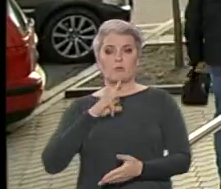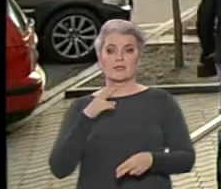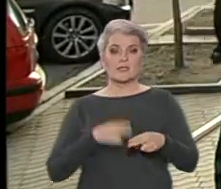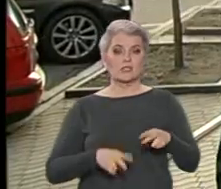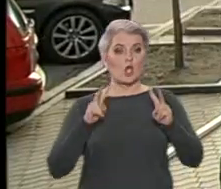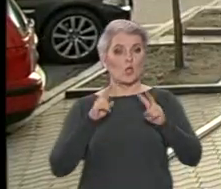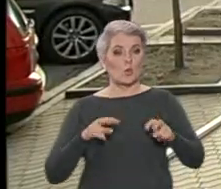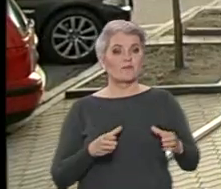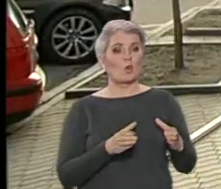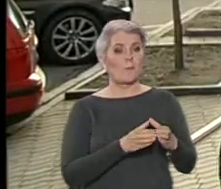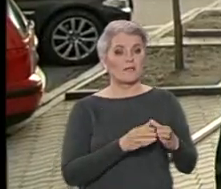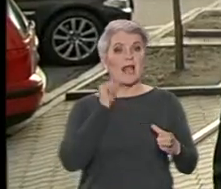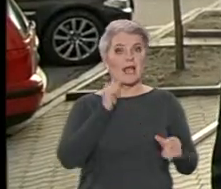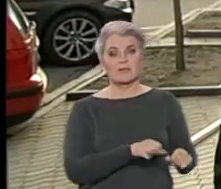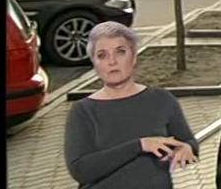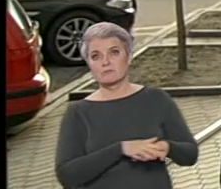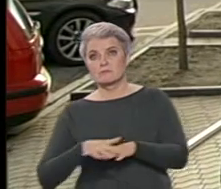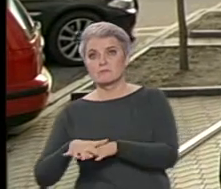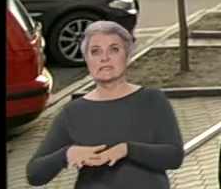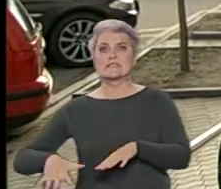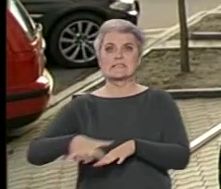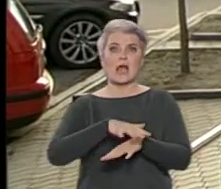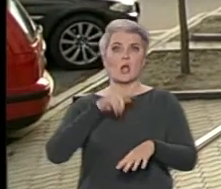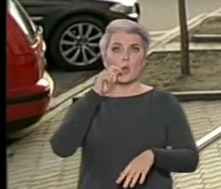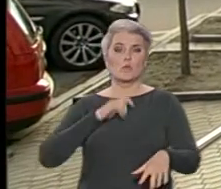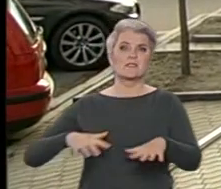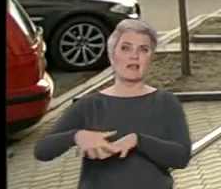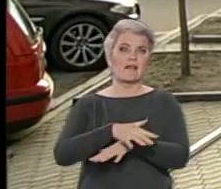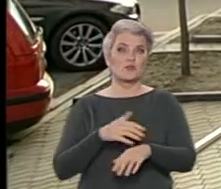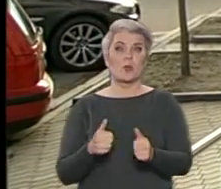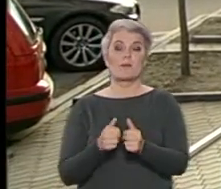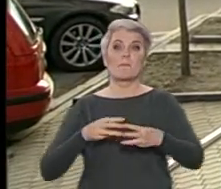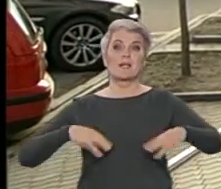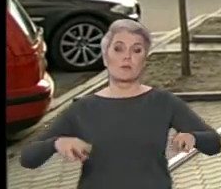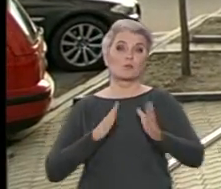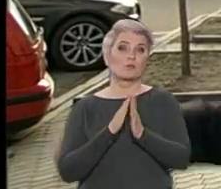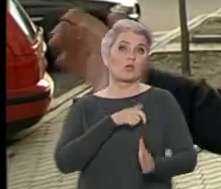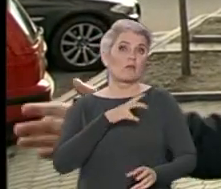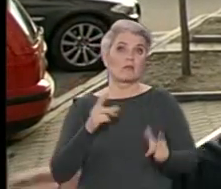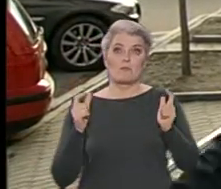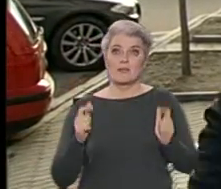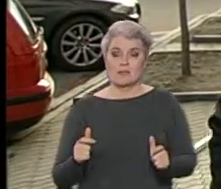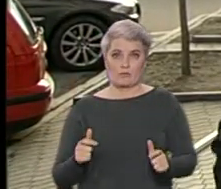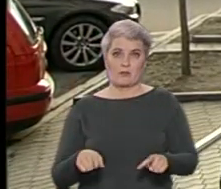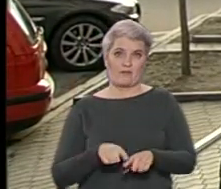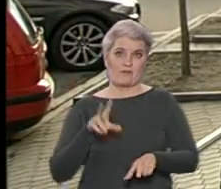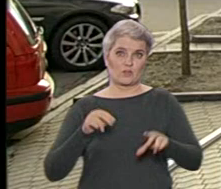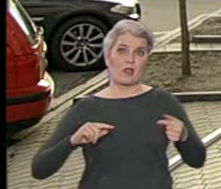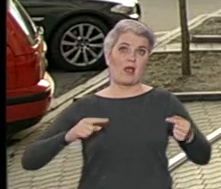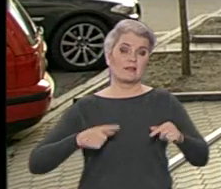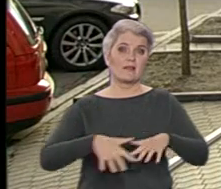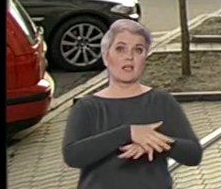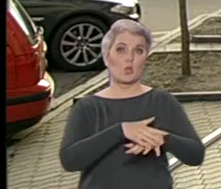розгляд в комітеті. А завтра збираються на загальноукраїнські віче під парламентом, щоб закликати депутатів не підтримувати, як вони вважають,